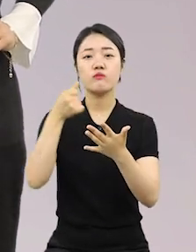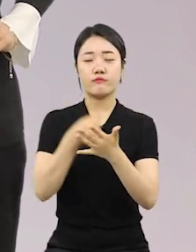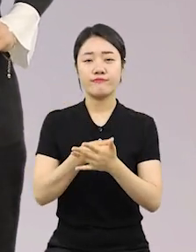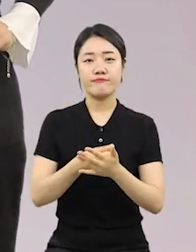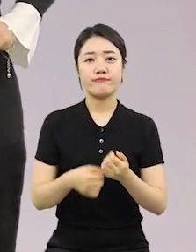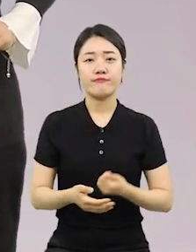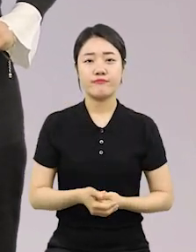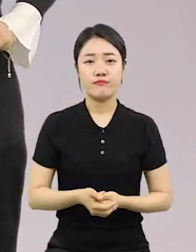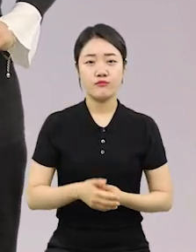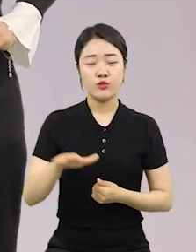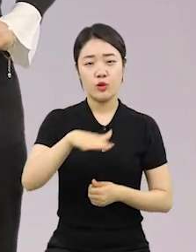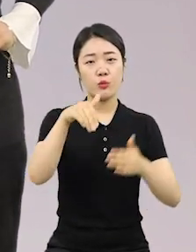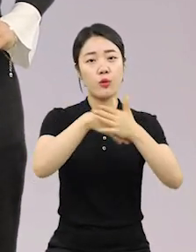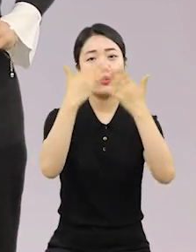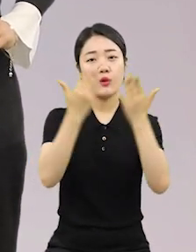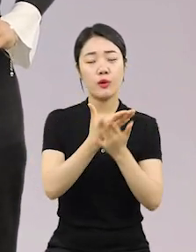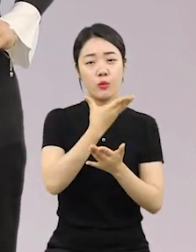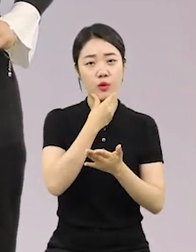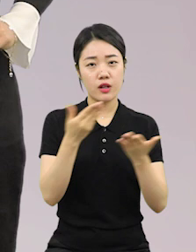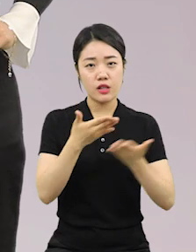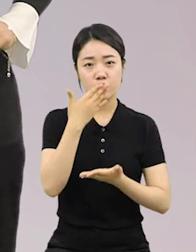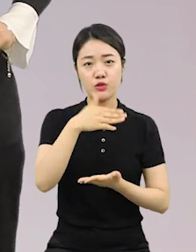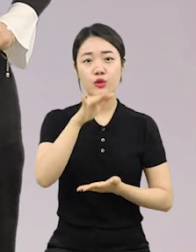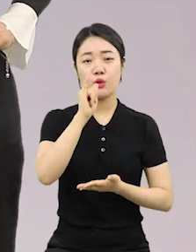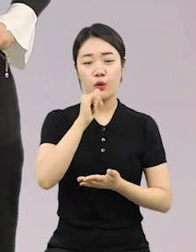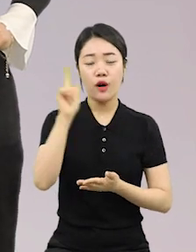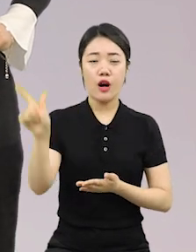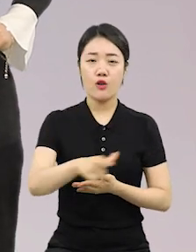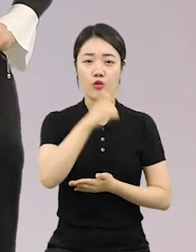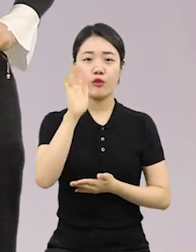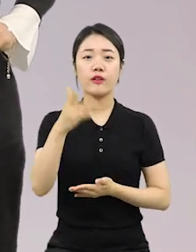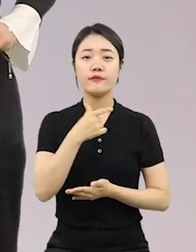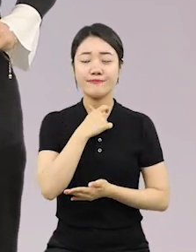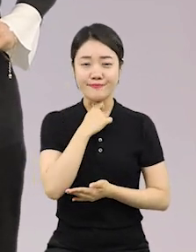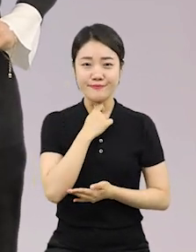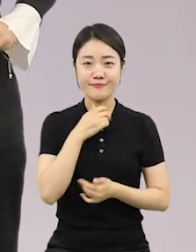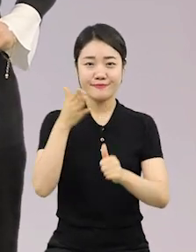문제입니다. 우리 모두가 행복한 일을 할 수 있는 하루가 되길